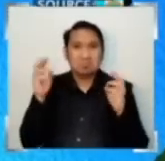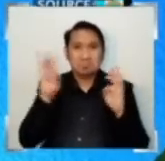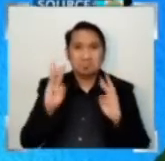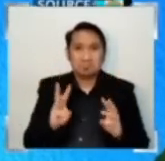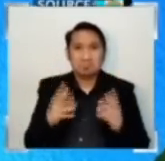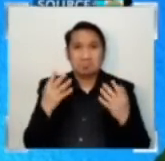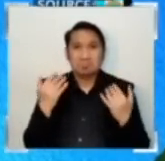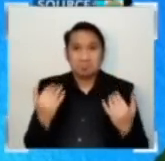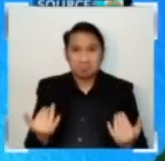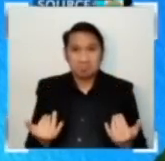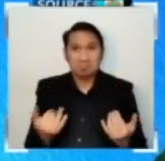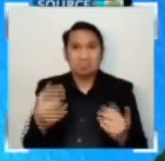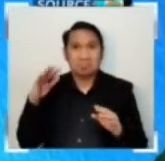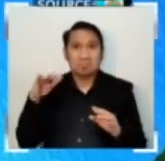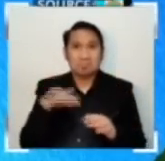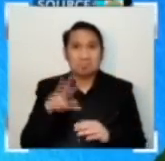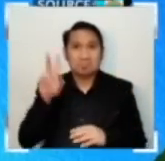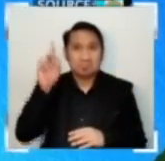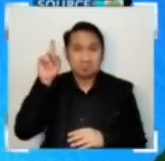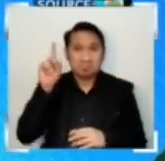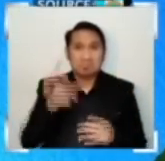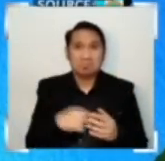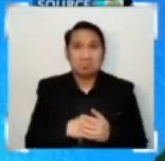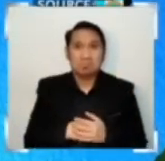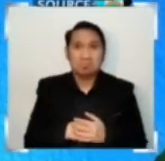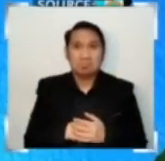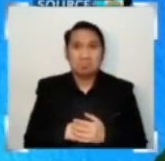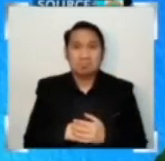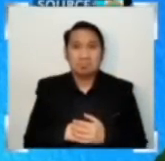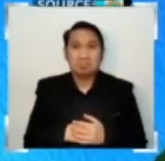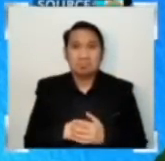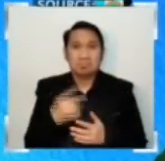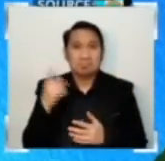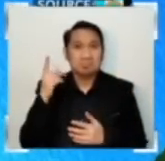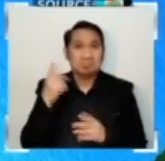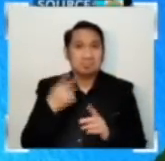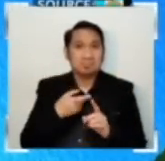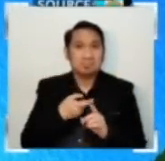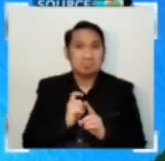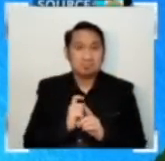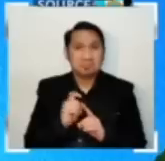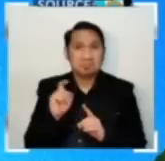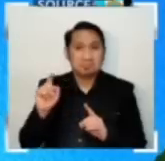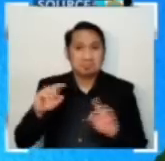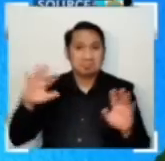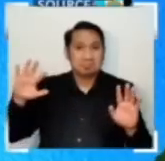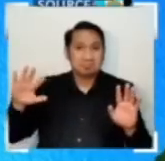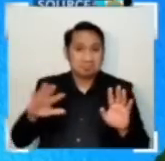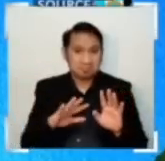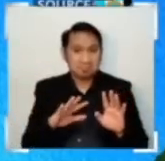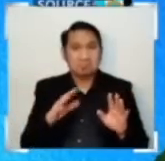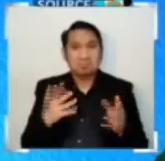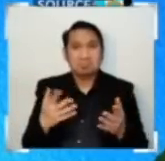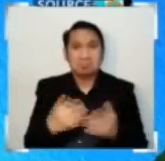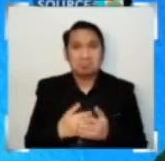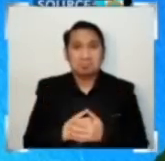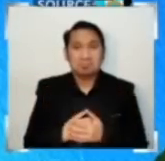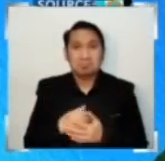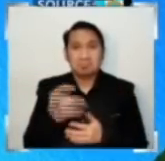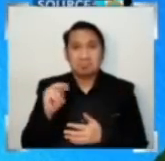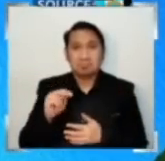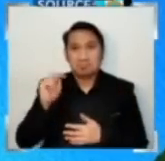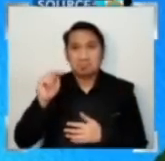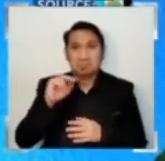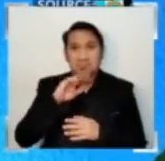ngayon, ridge o extension ng isang high-pressure area na magdudulot ng maaliwalas na panahon, partikular sa northern at central